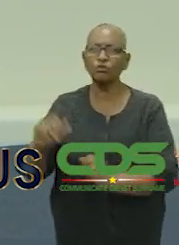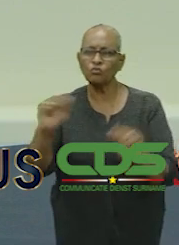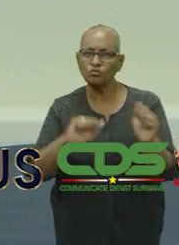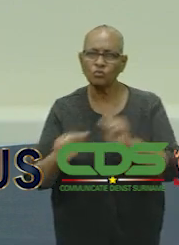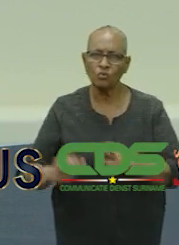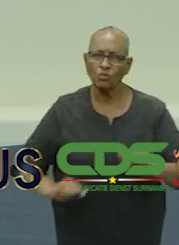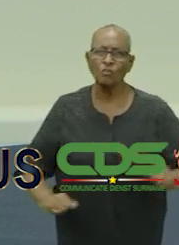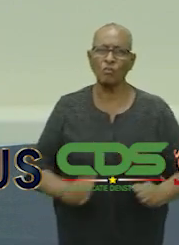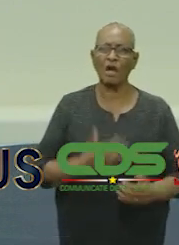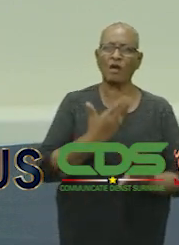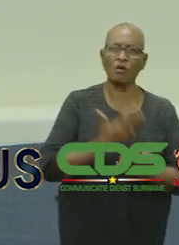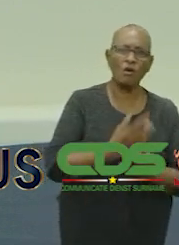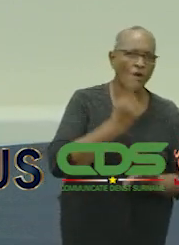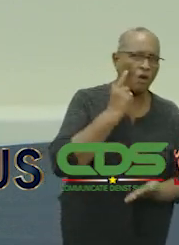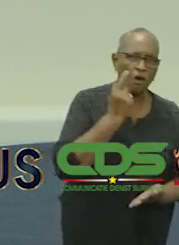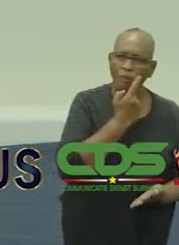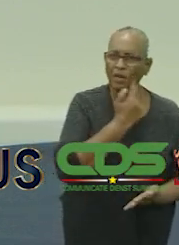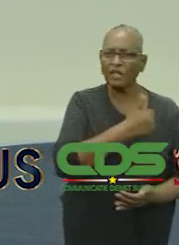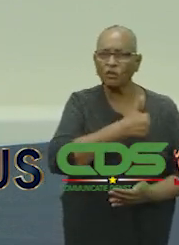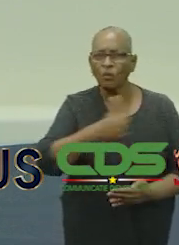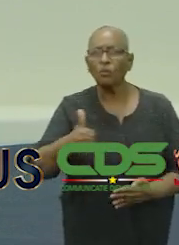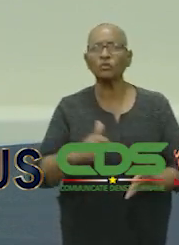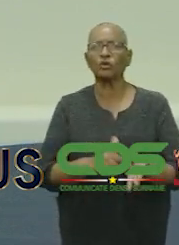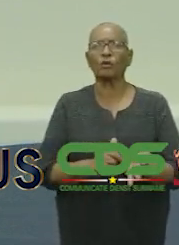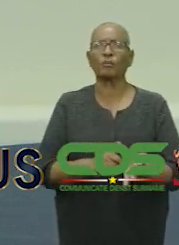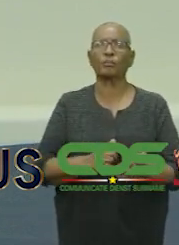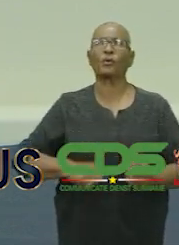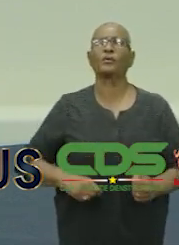ook met een lengte van meer dan 100 kilometers.